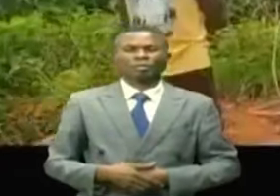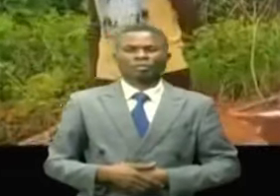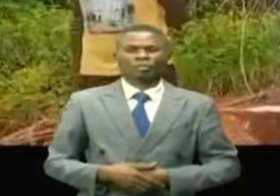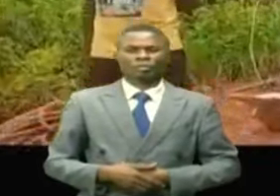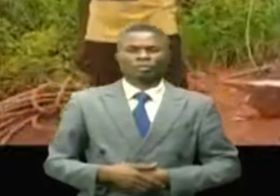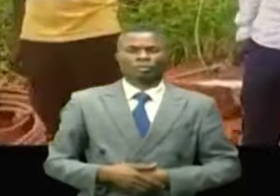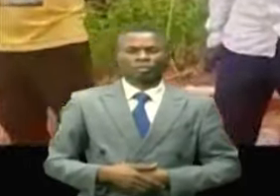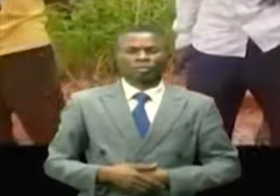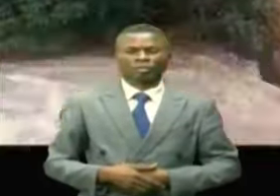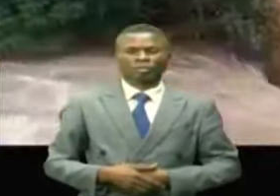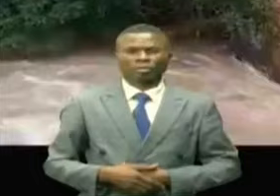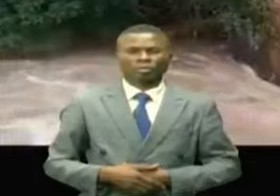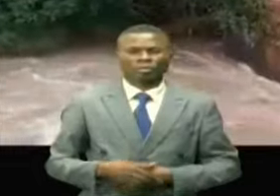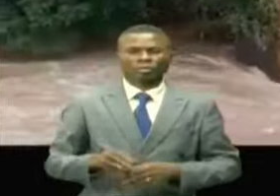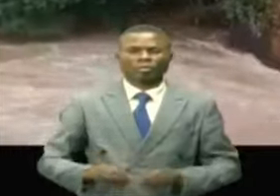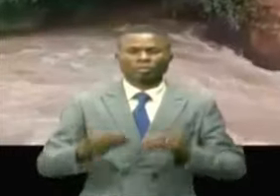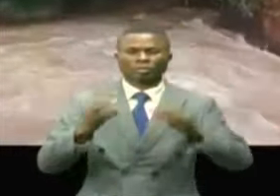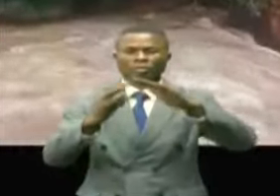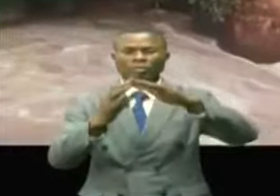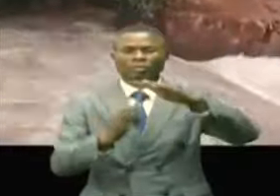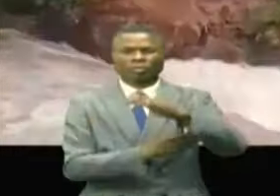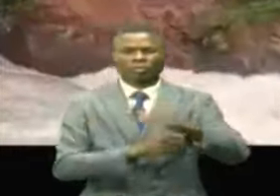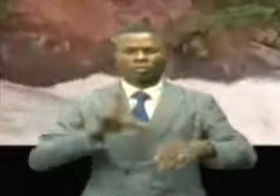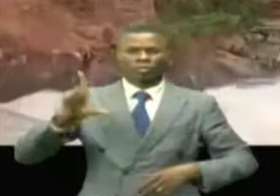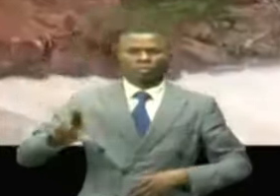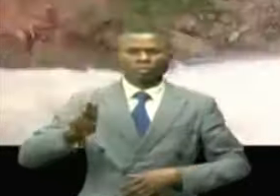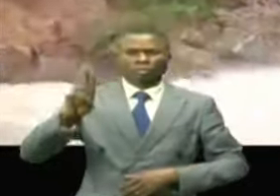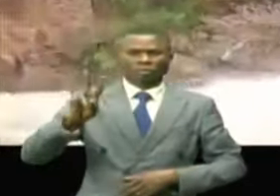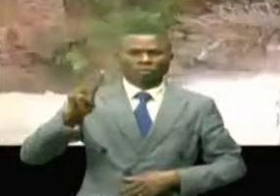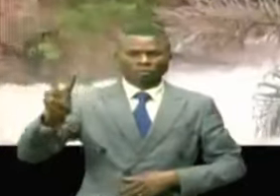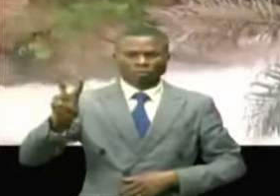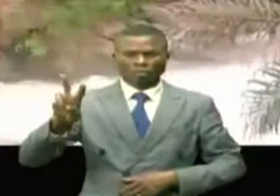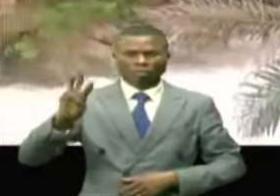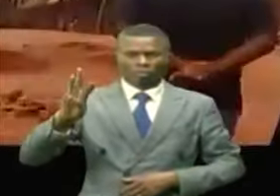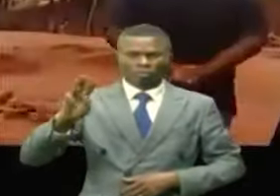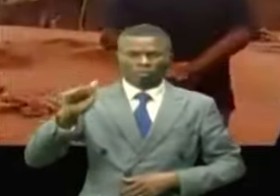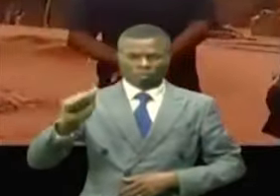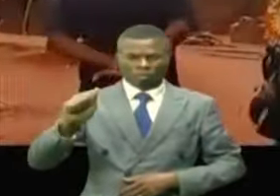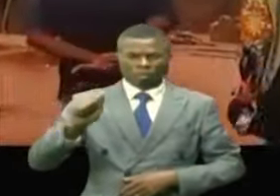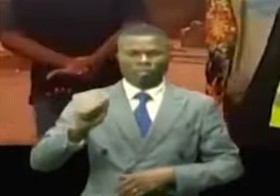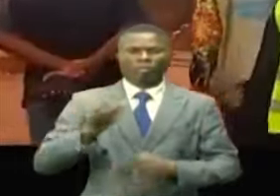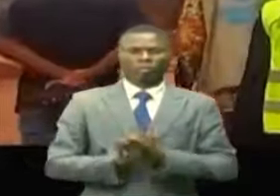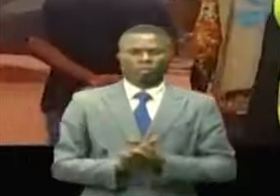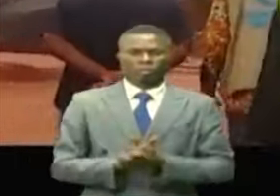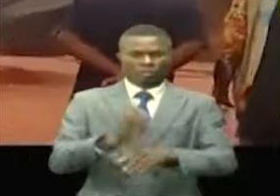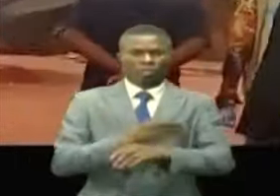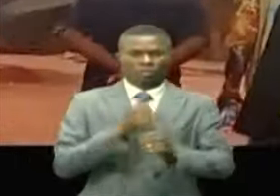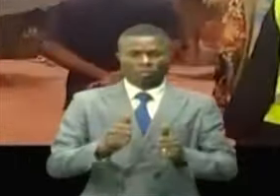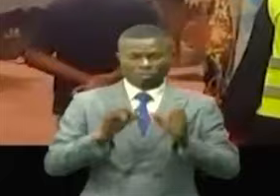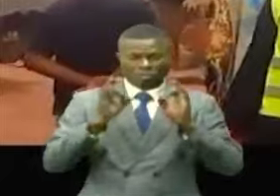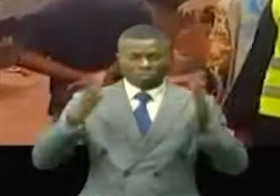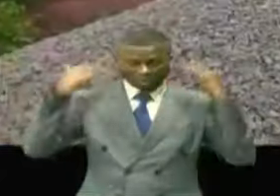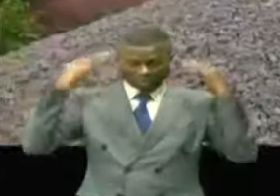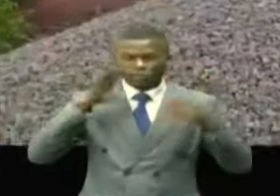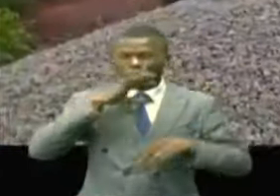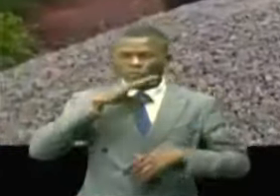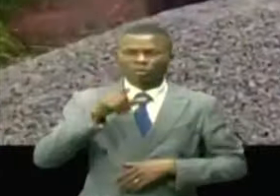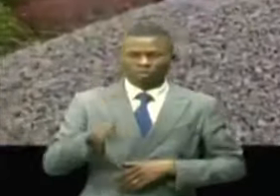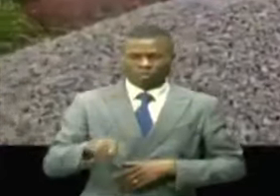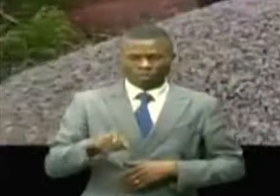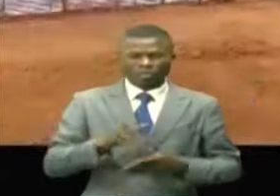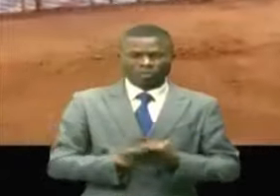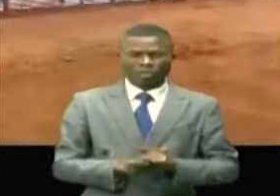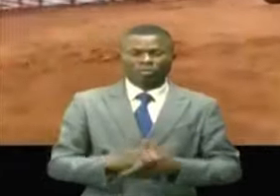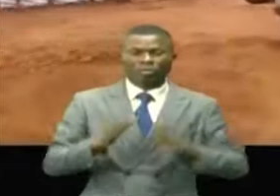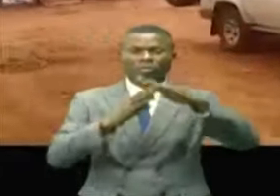pont lovois jetés sur la rivière du même nom dans le territoire de tiikapa avant bon train malgré les spéculation cet ouvrage